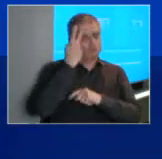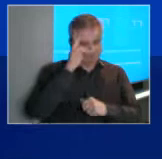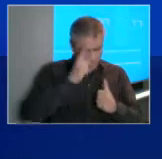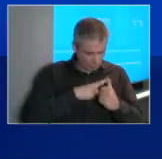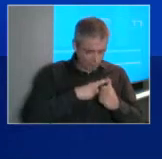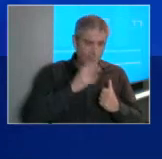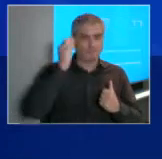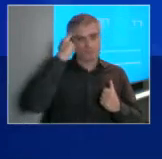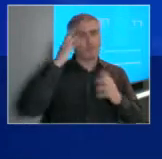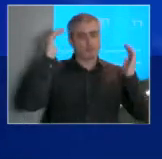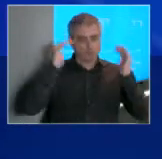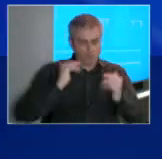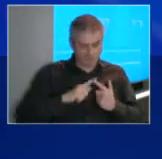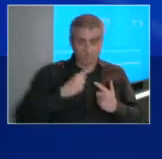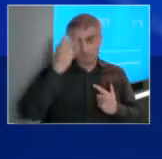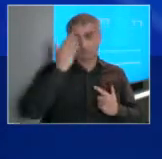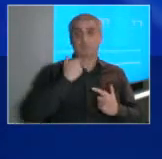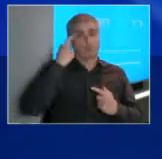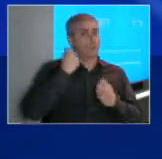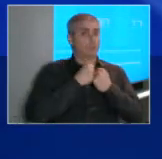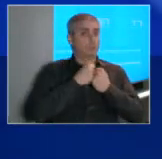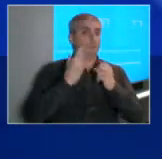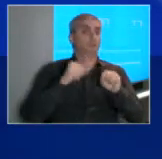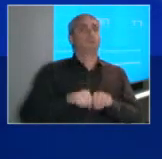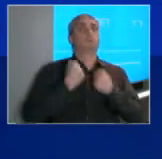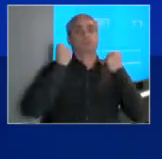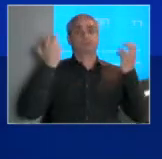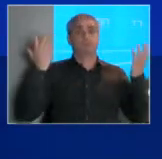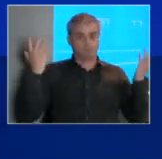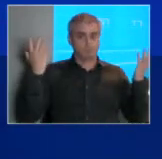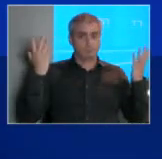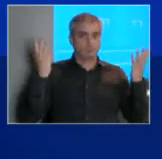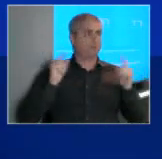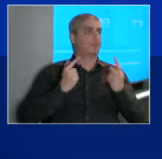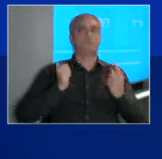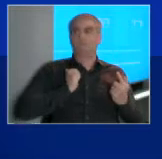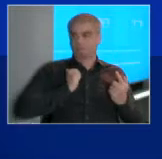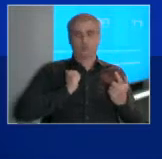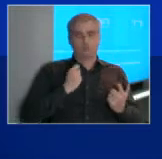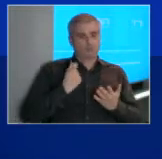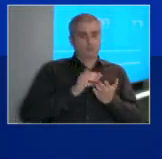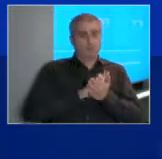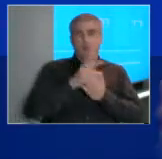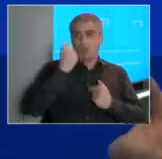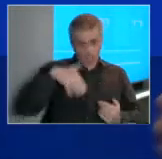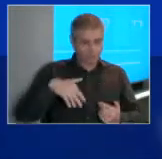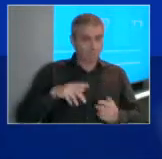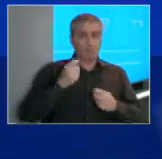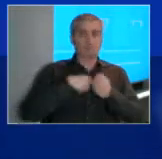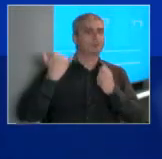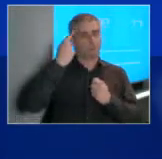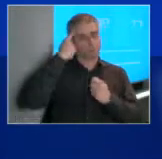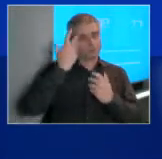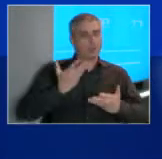יותר, וידענו להוריד אותם. ישראל ידעה להתמודד עם משברים, עם אירועים צבאיים שעלו לנו הרבה כסף, והמשק תמיד